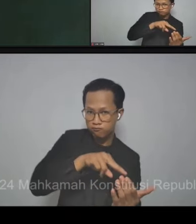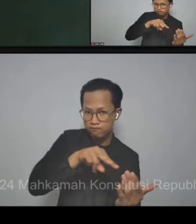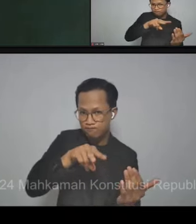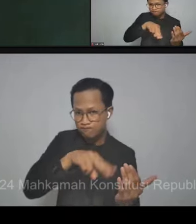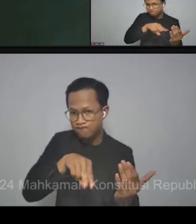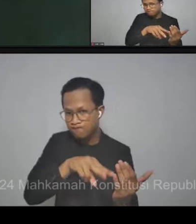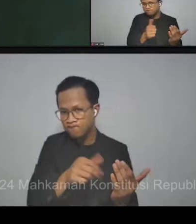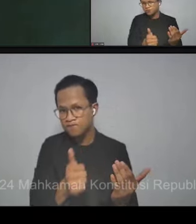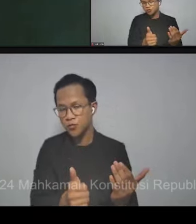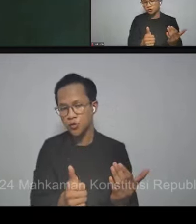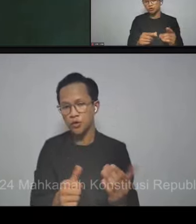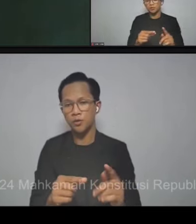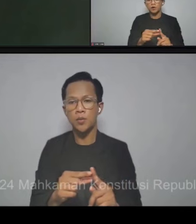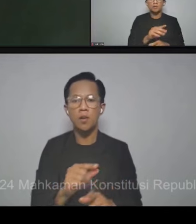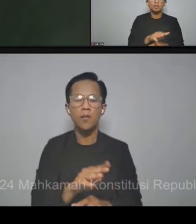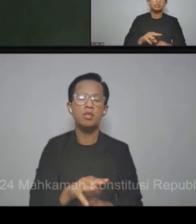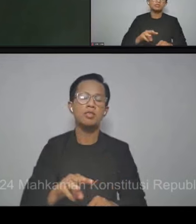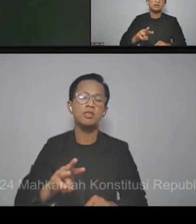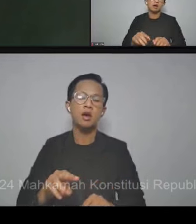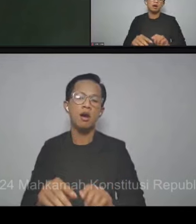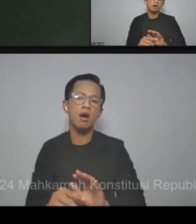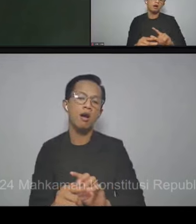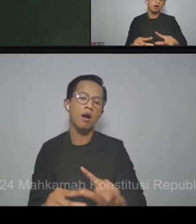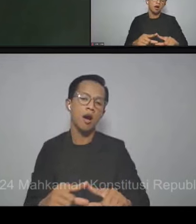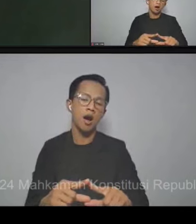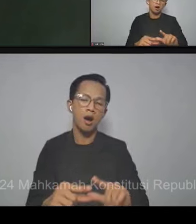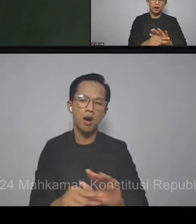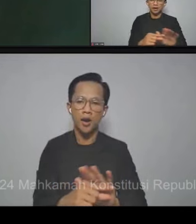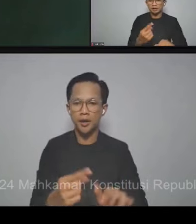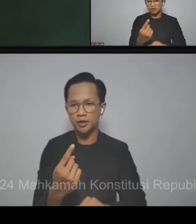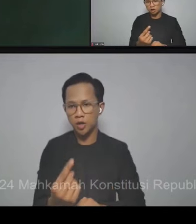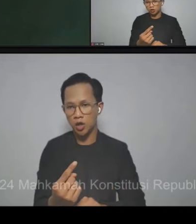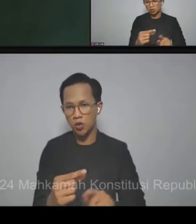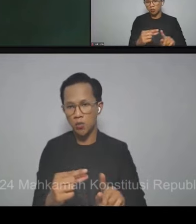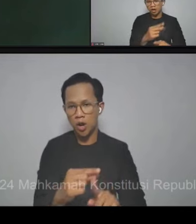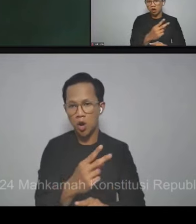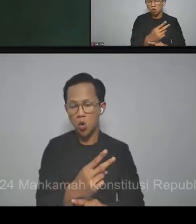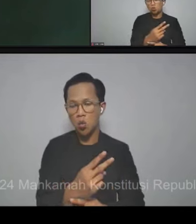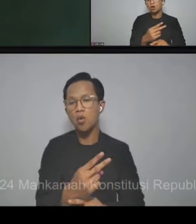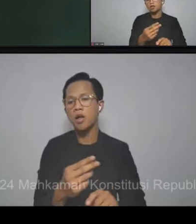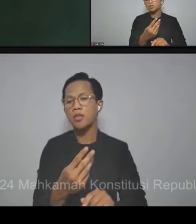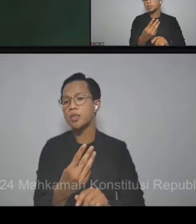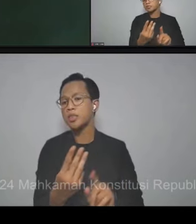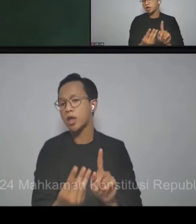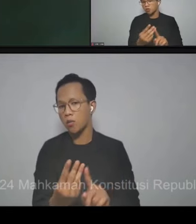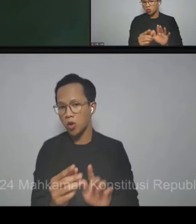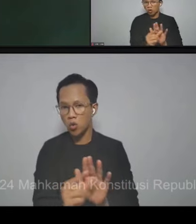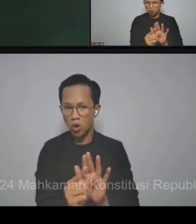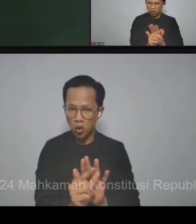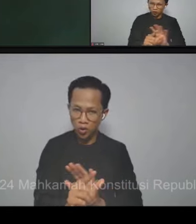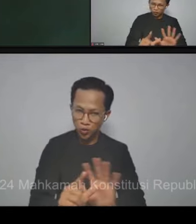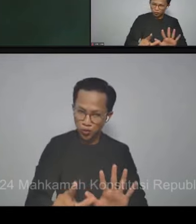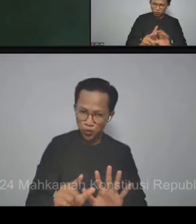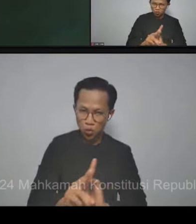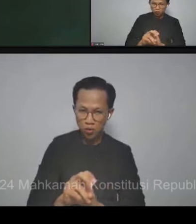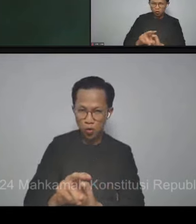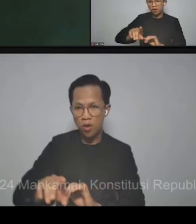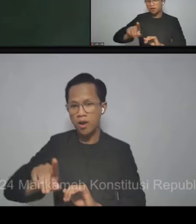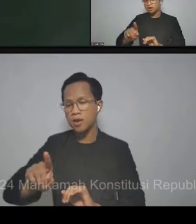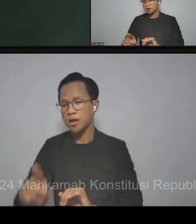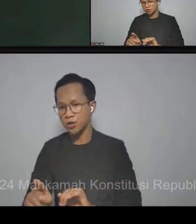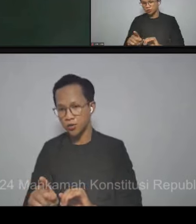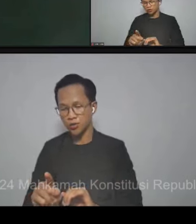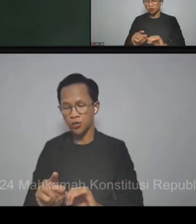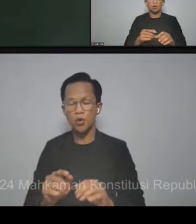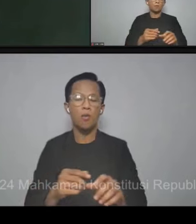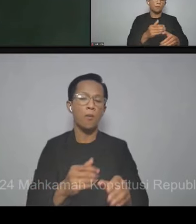norma pas Pasal 43 ayat 1 dalam pasal 2 angk 13 undang-undang 7221 perlu terlebih dahulu dipahami batasan dan ruang lingkup yang membedakan antara proses